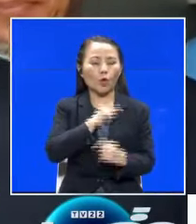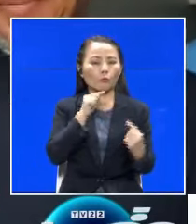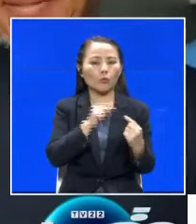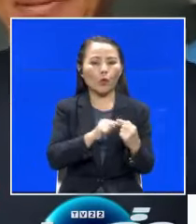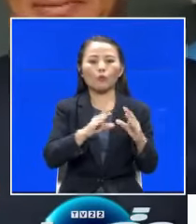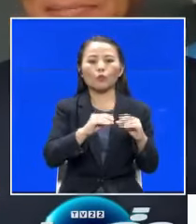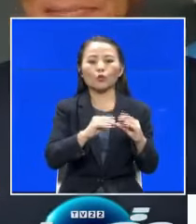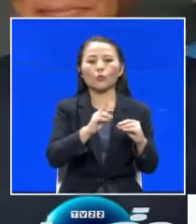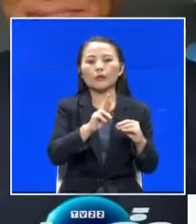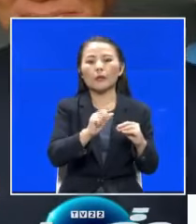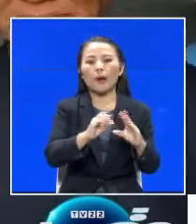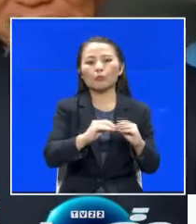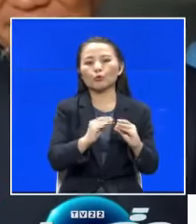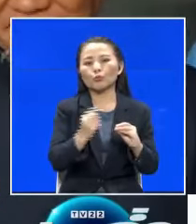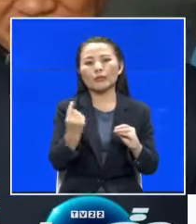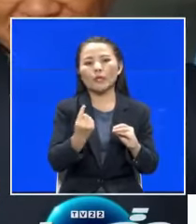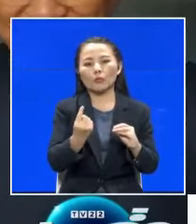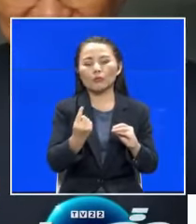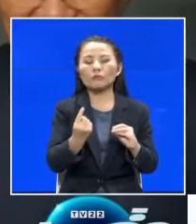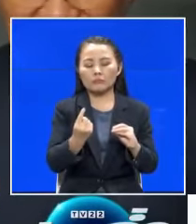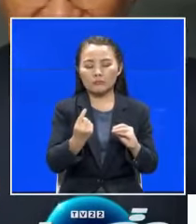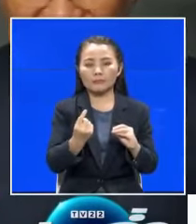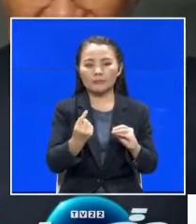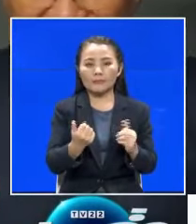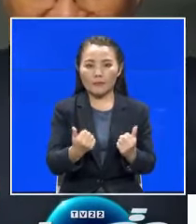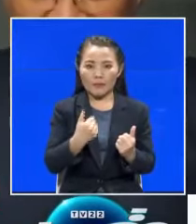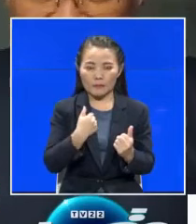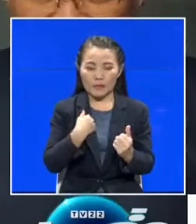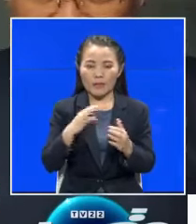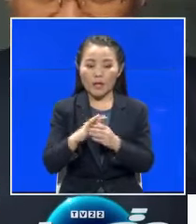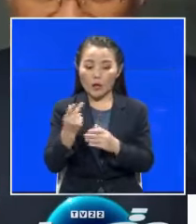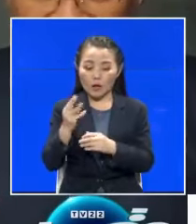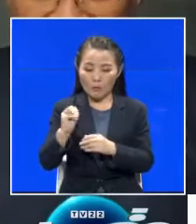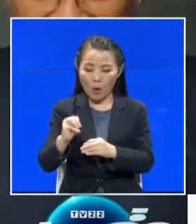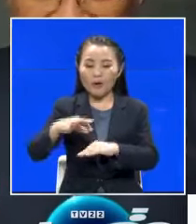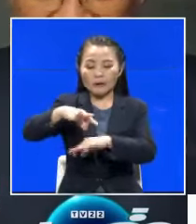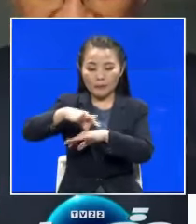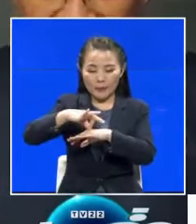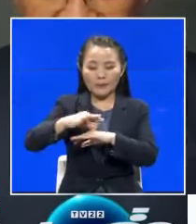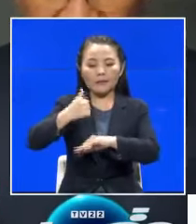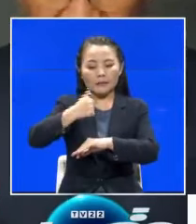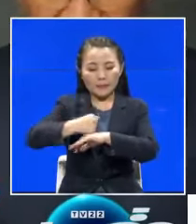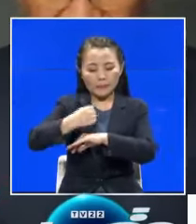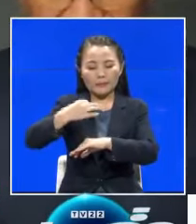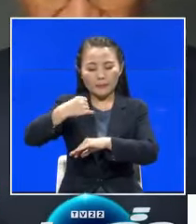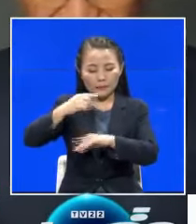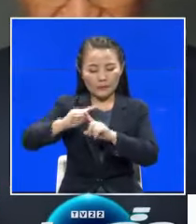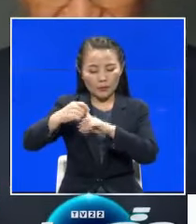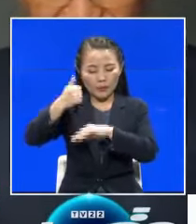าะในเรื่องของสภาแล้วก็เรื่องการปรับครม.เรื่องการก็เป็นเรื่องของรัฐบาล